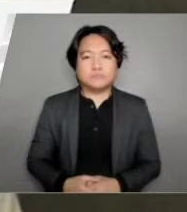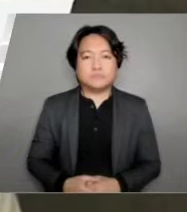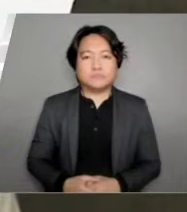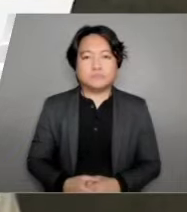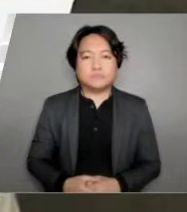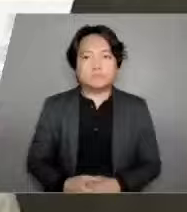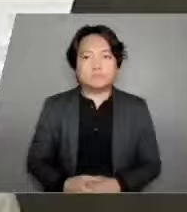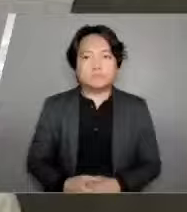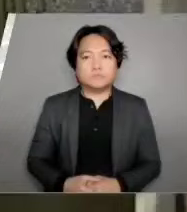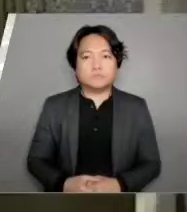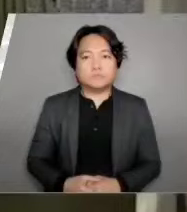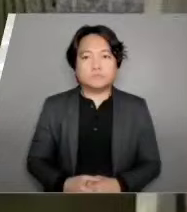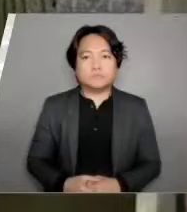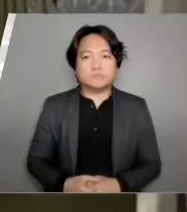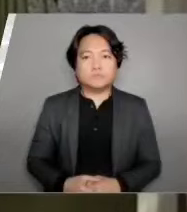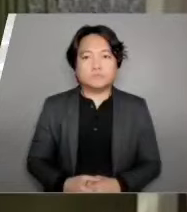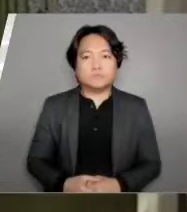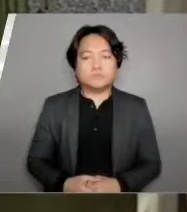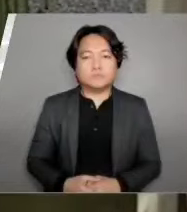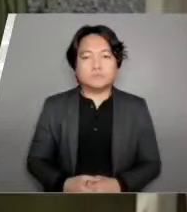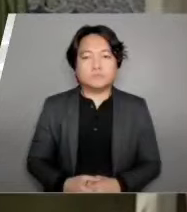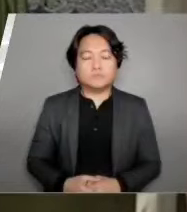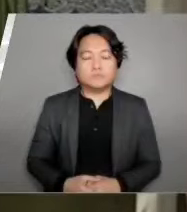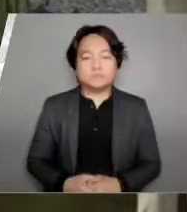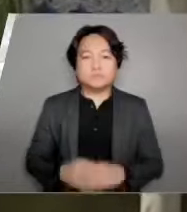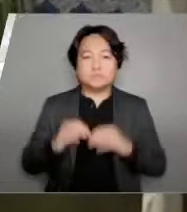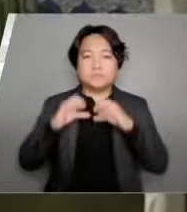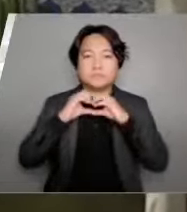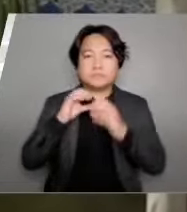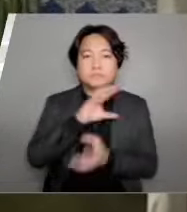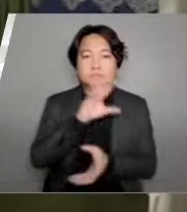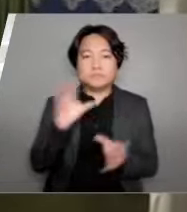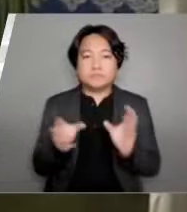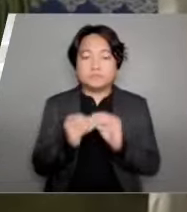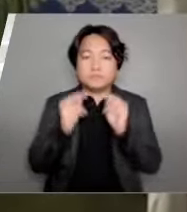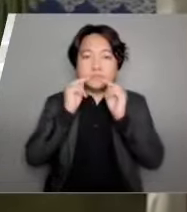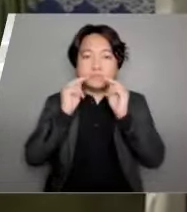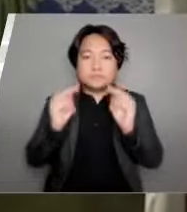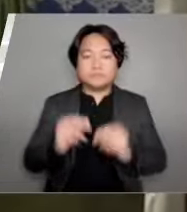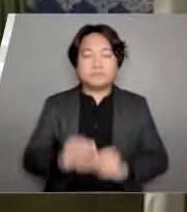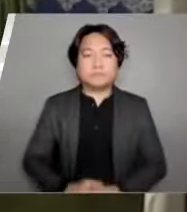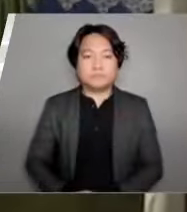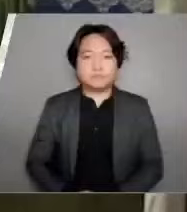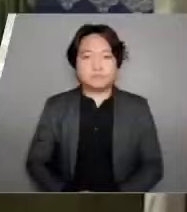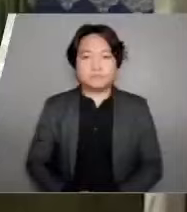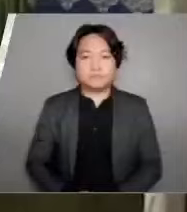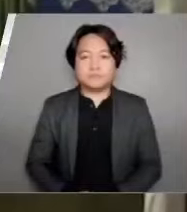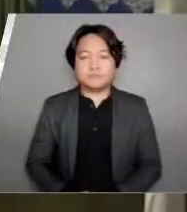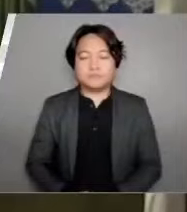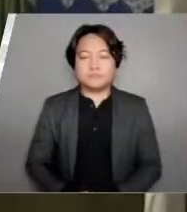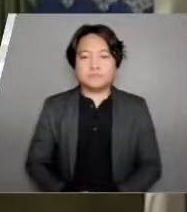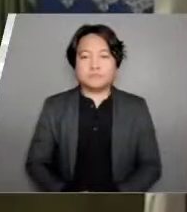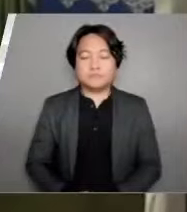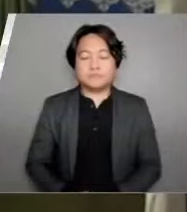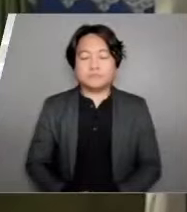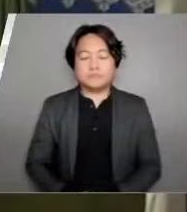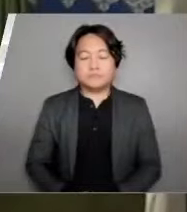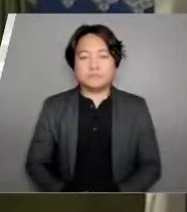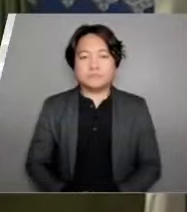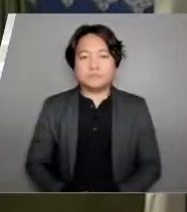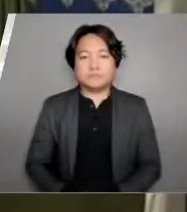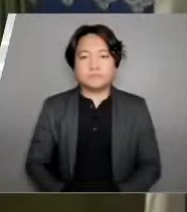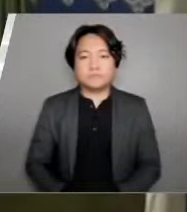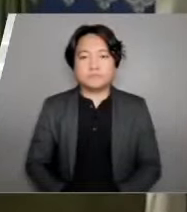aksidente na manginahita mo. Para sa GMA Integrated News, ako si Cyril Chavez ng GMA Regional